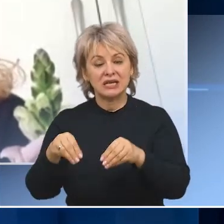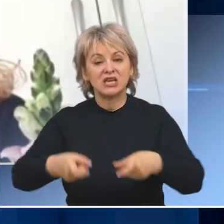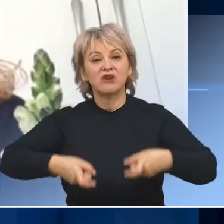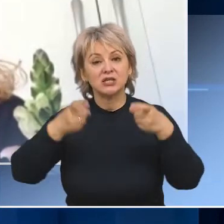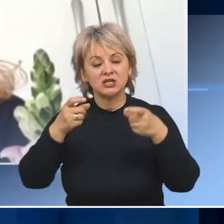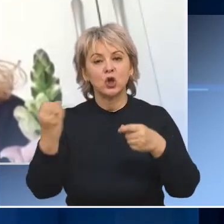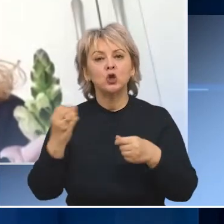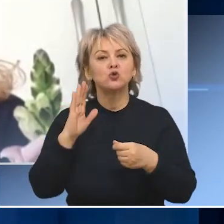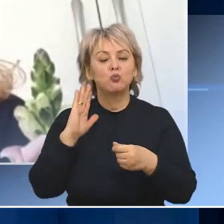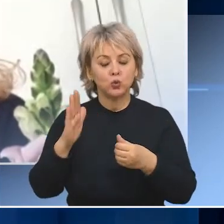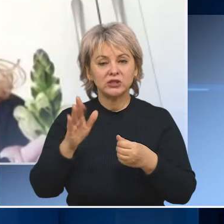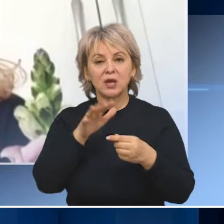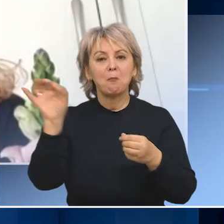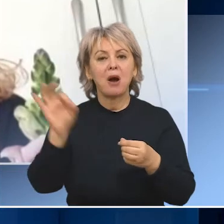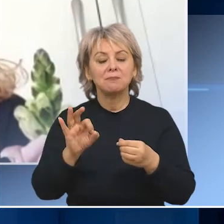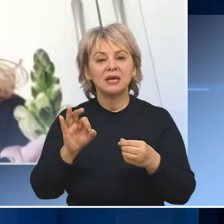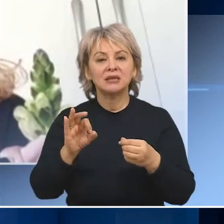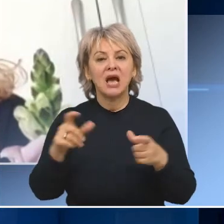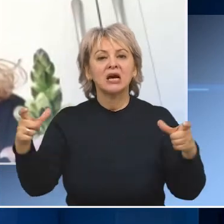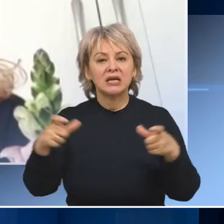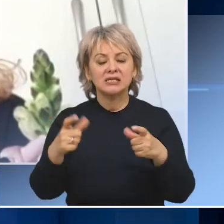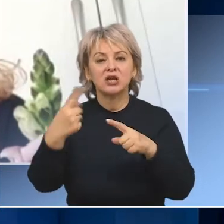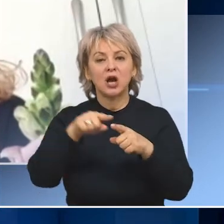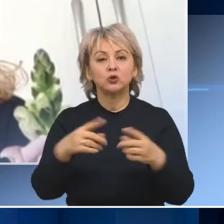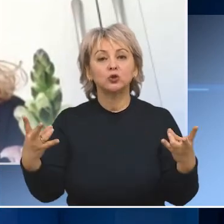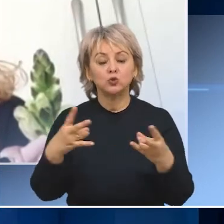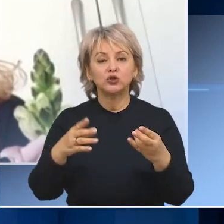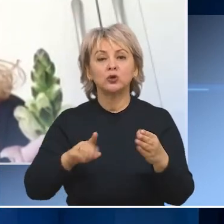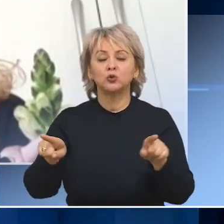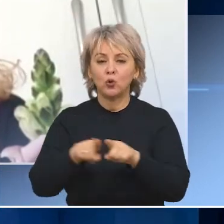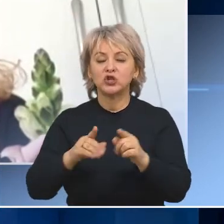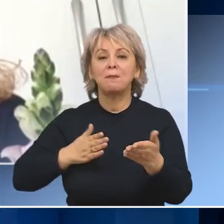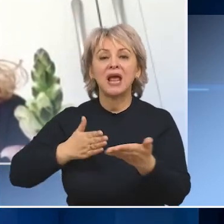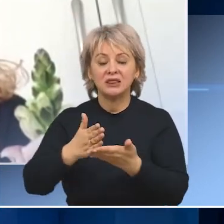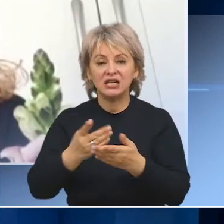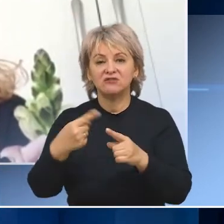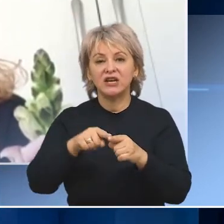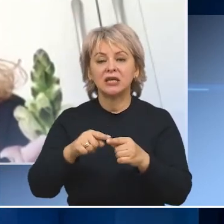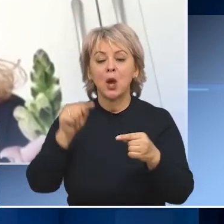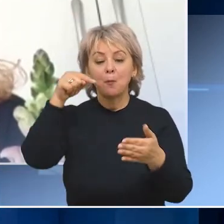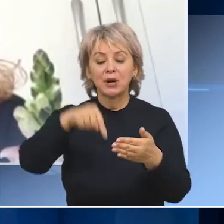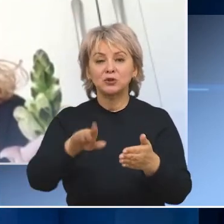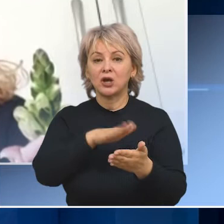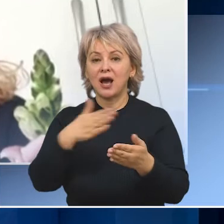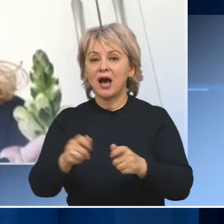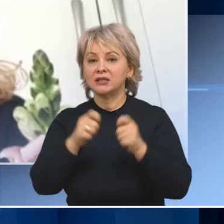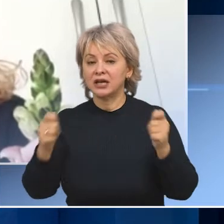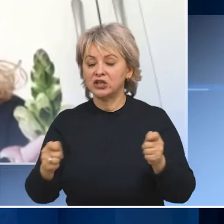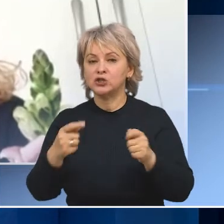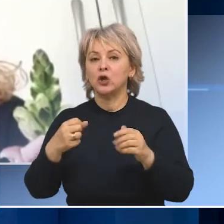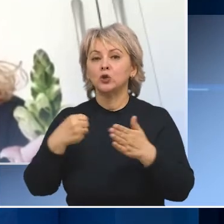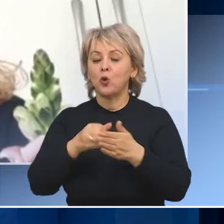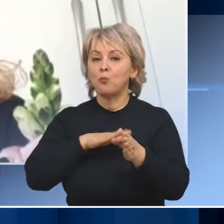отелях. То есть, ну, там еще будет момент кризисный, который тоже нужно будет преодолеть, который будет, ну, вот в этот промежуток сразу после открытия, да, и до